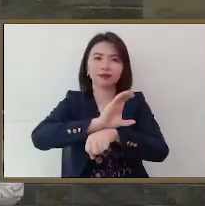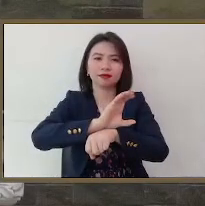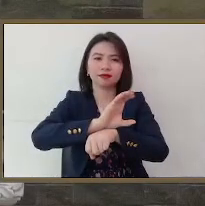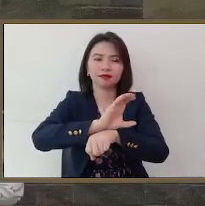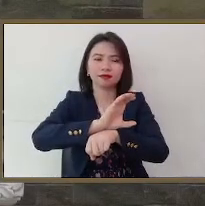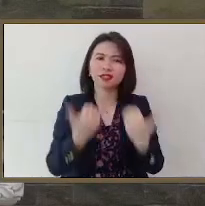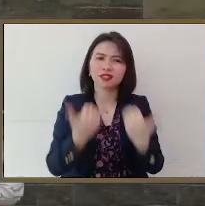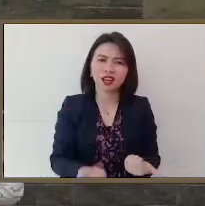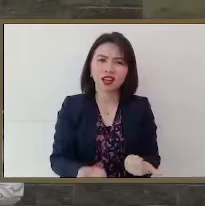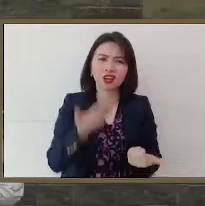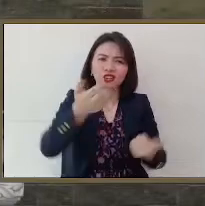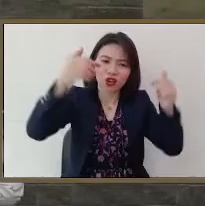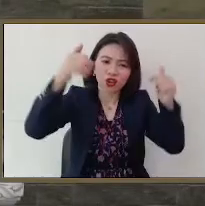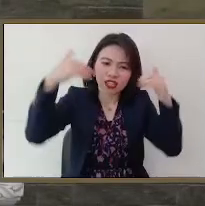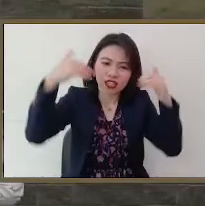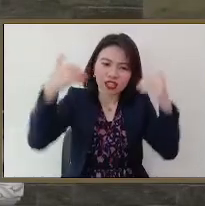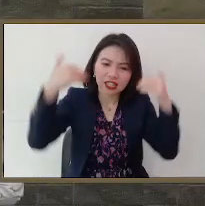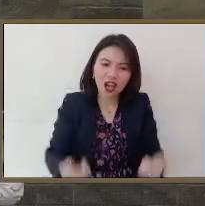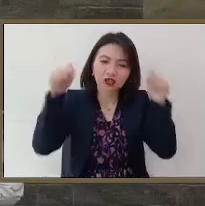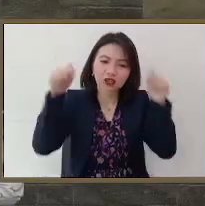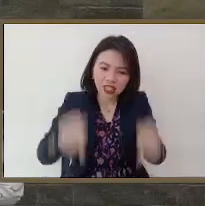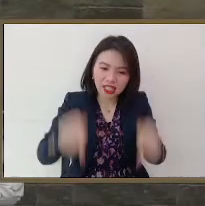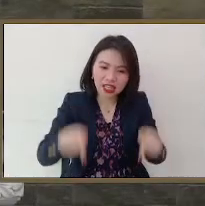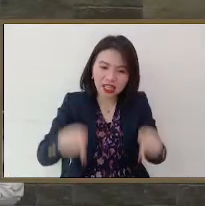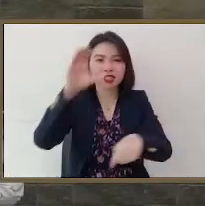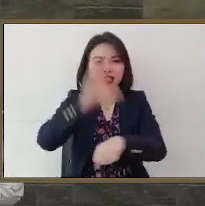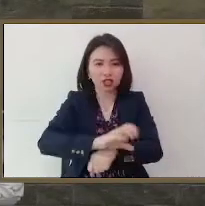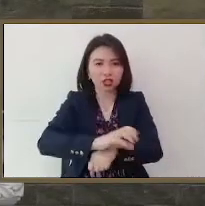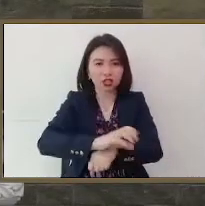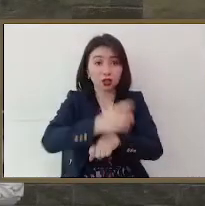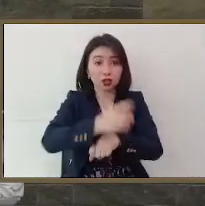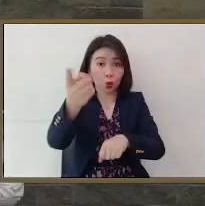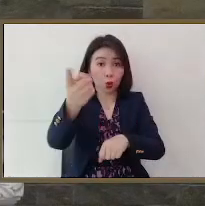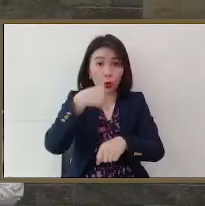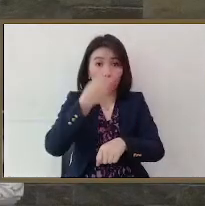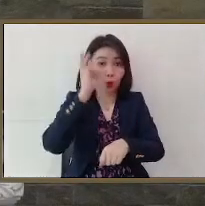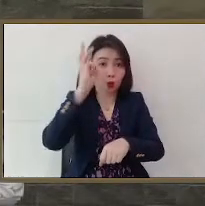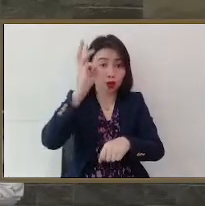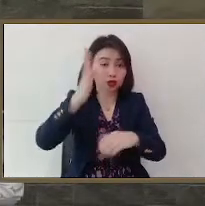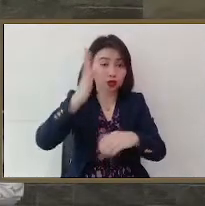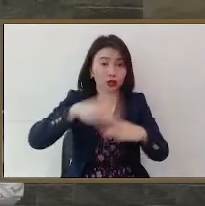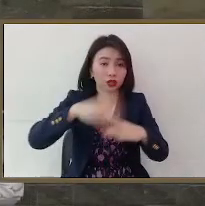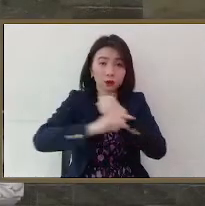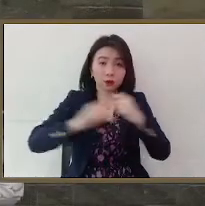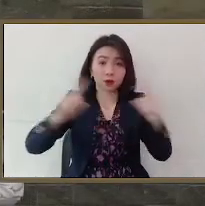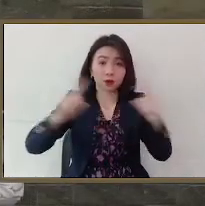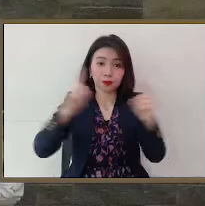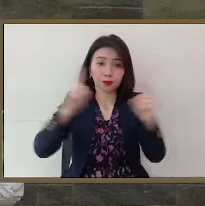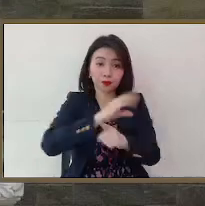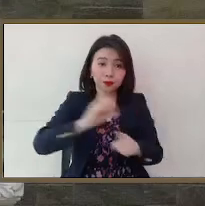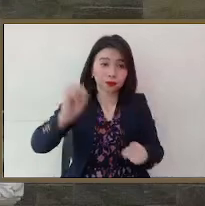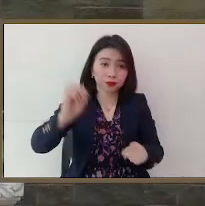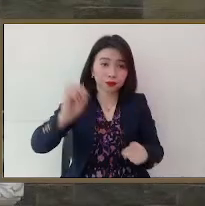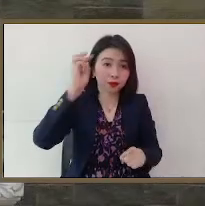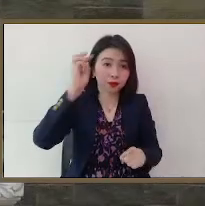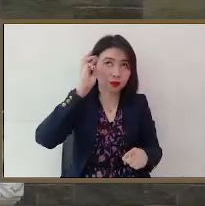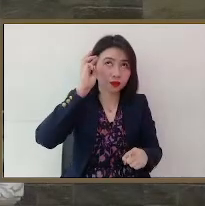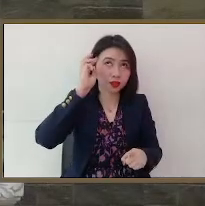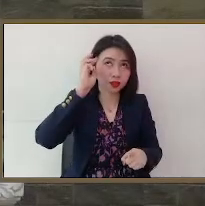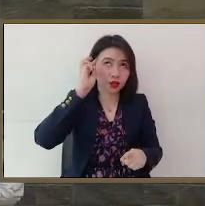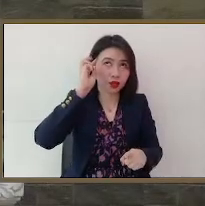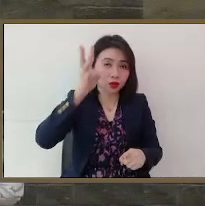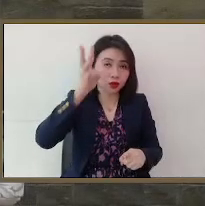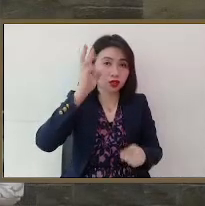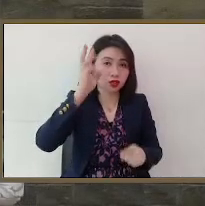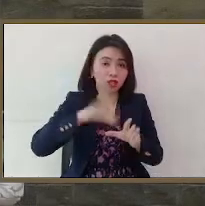Now you are in the temple. Kayo mga nandiyan sa virtual, FB Live, Google Meet. Who's leading you as you